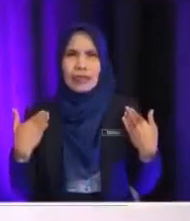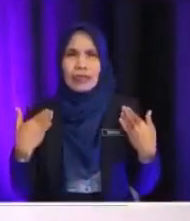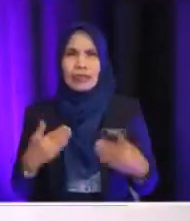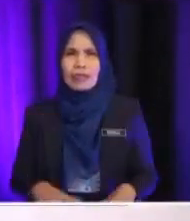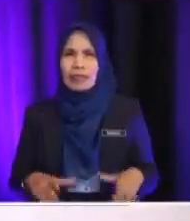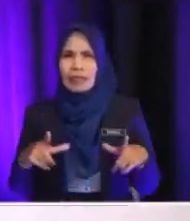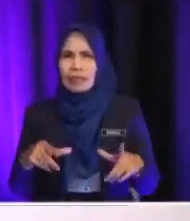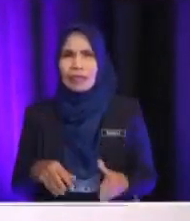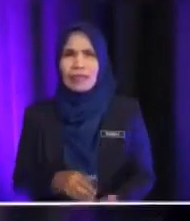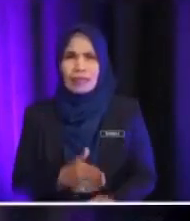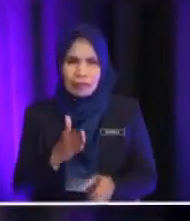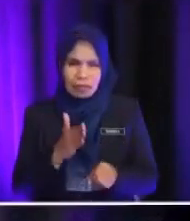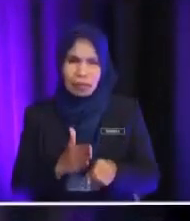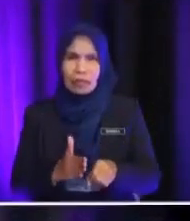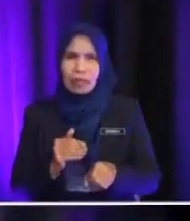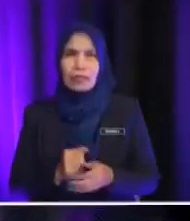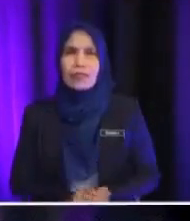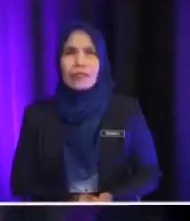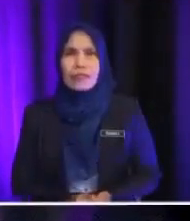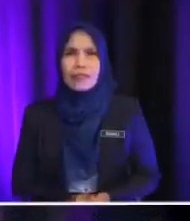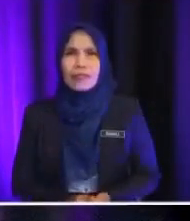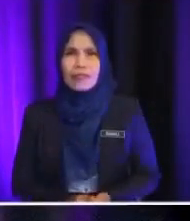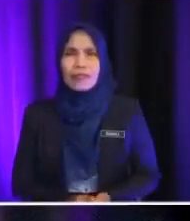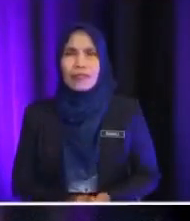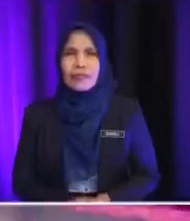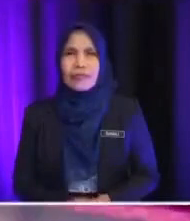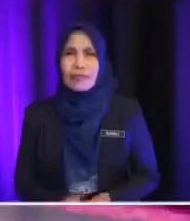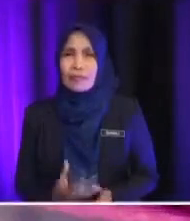pemotong. Kita pula ada mangkuk bahan.